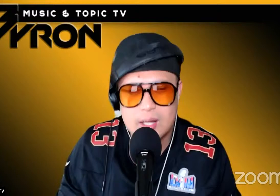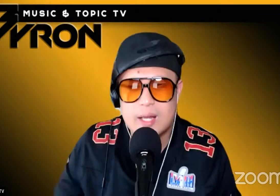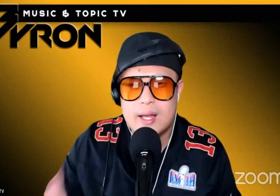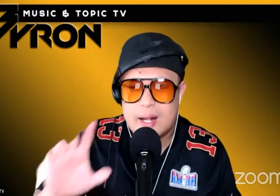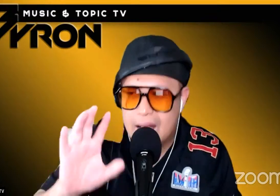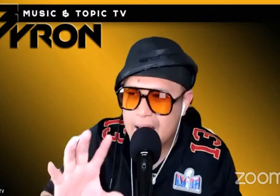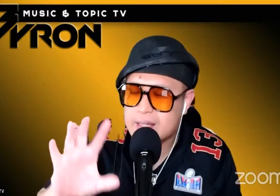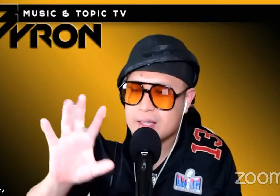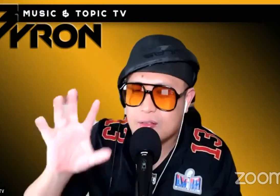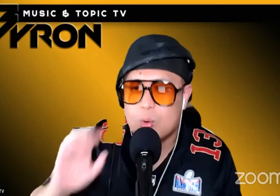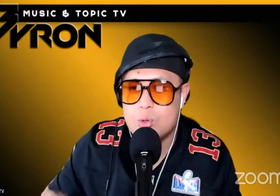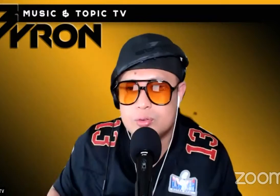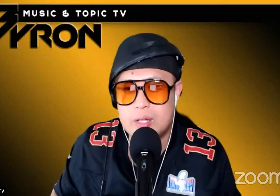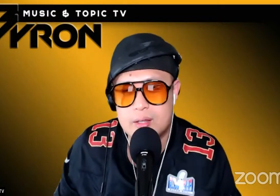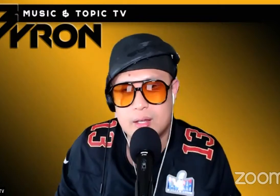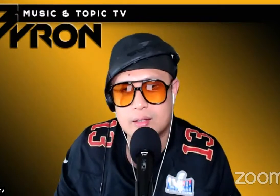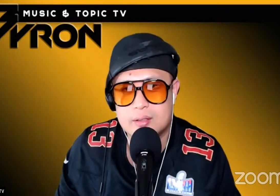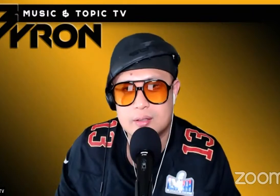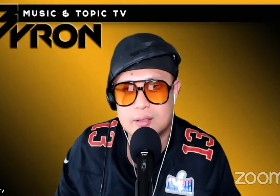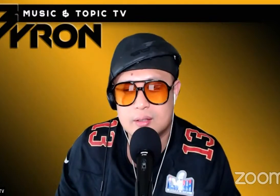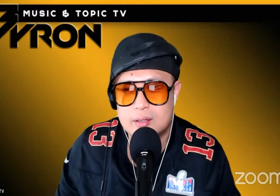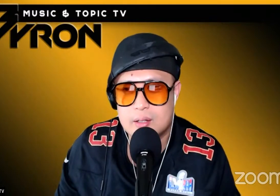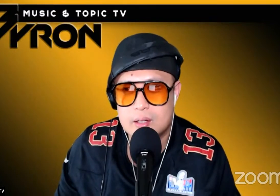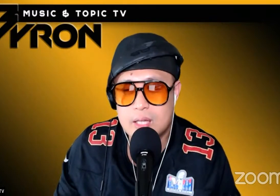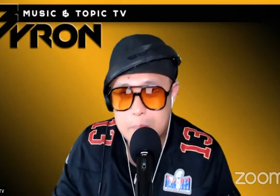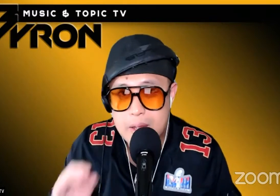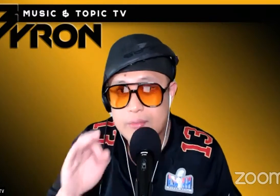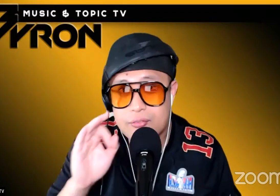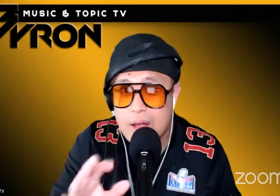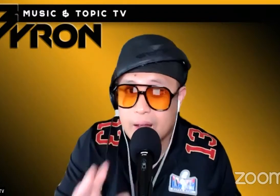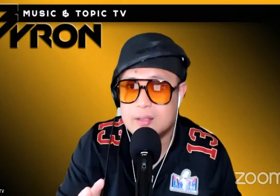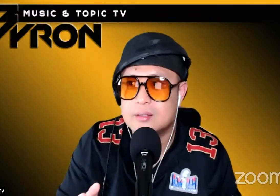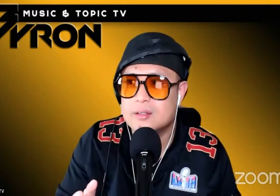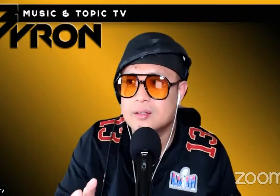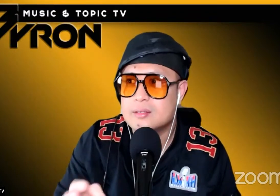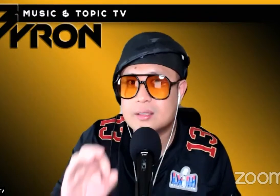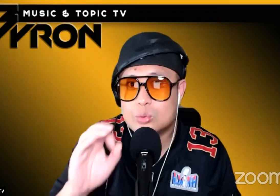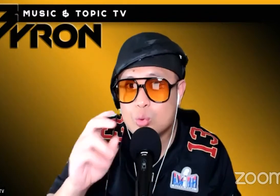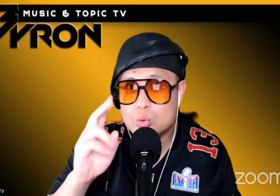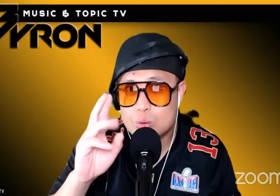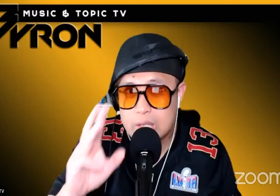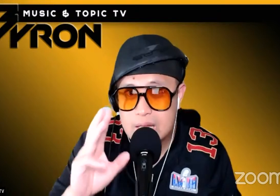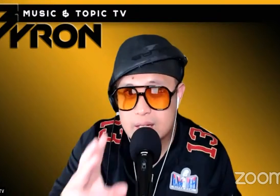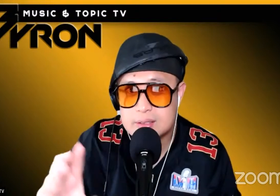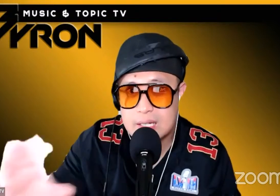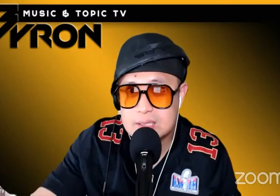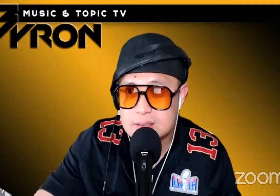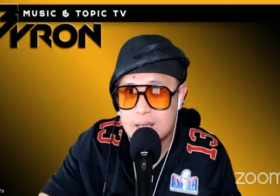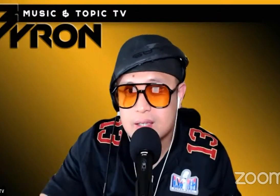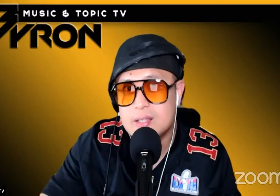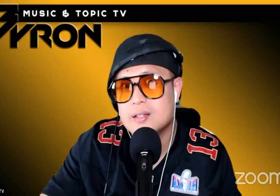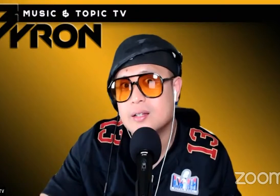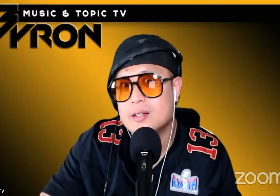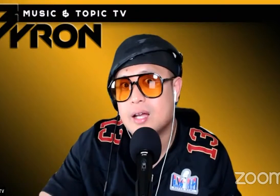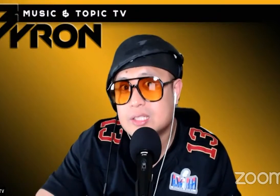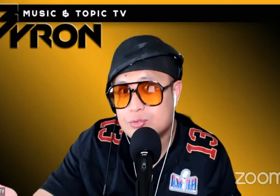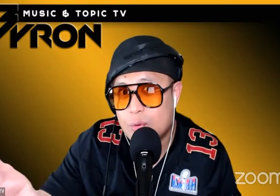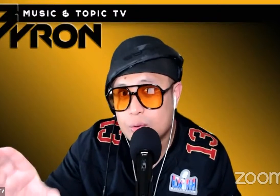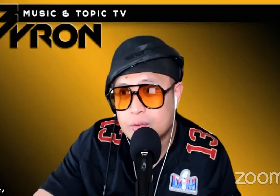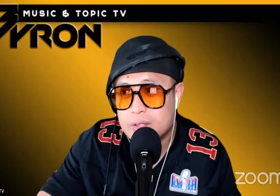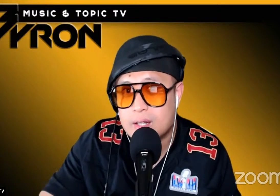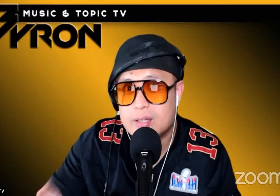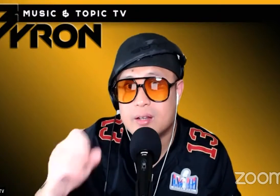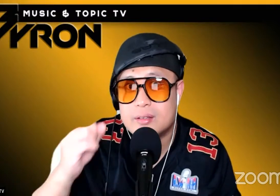sabi ko, kahit na volunteer yan, the mere fact na 2 to 3 years nagstay